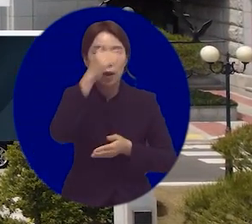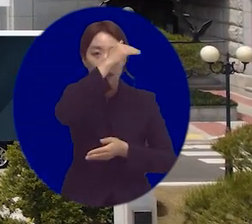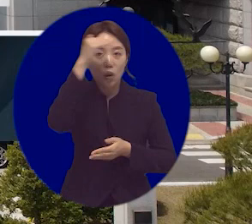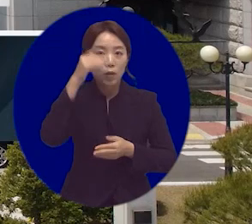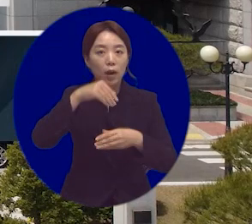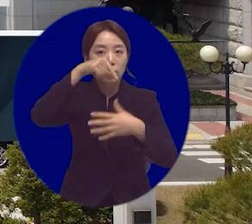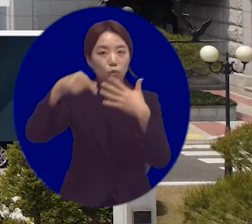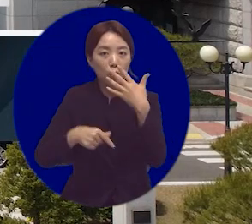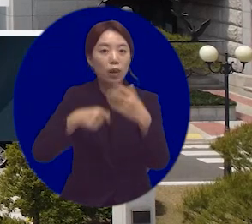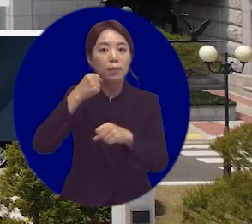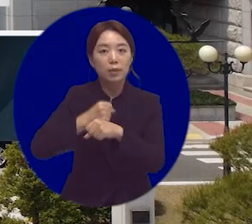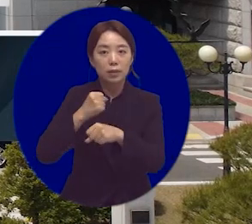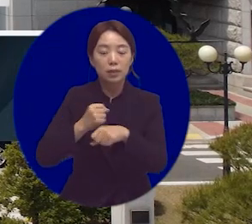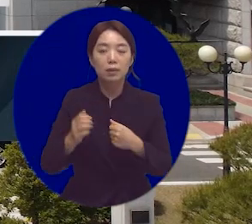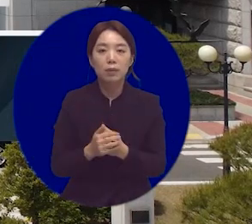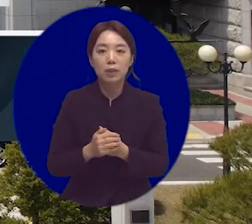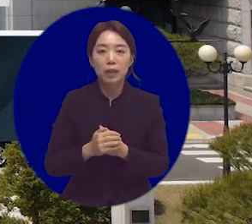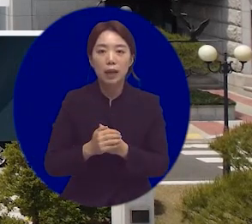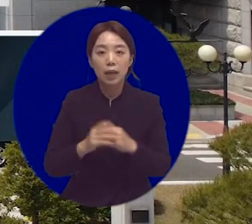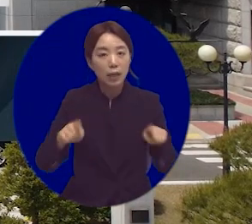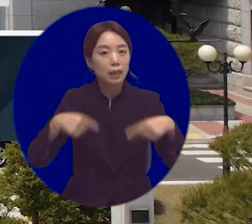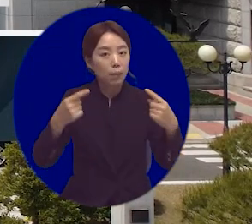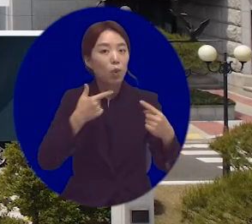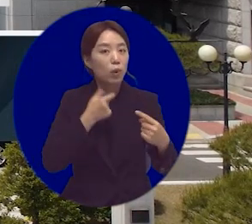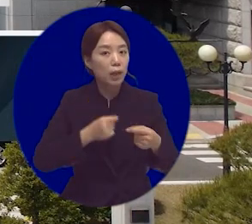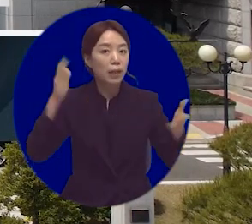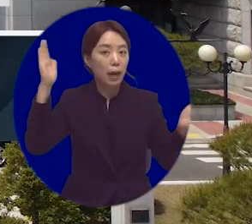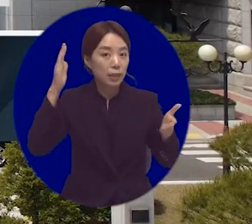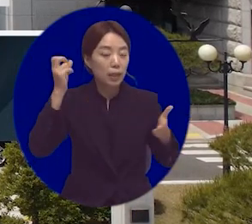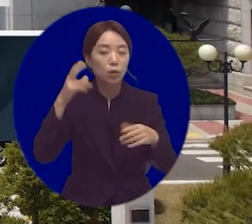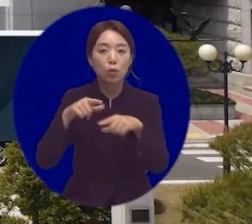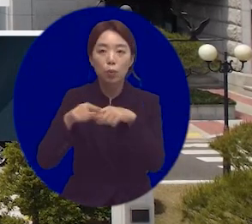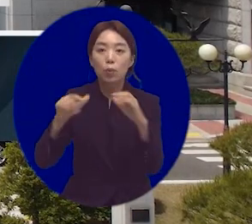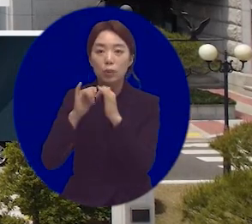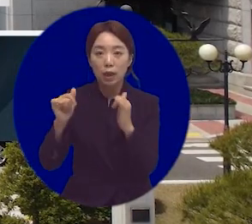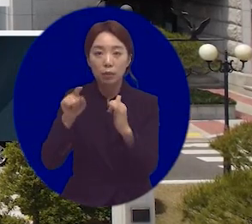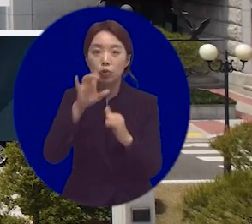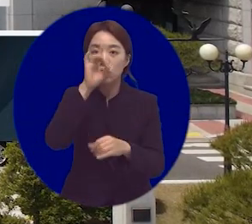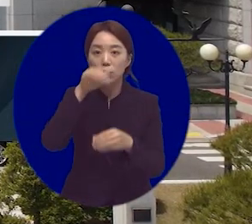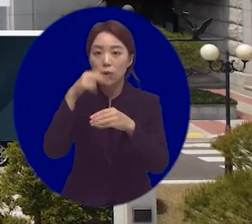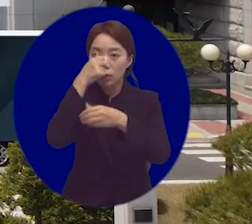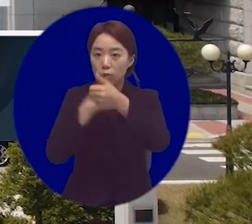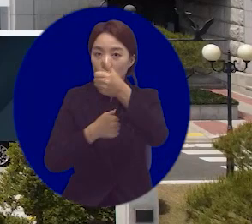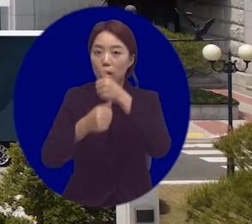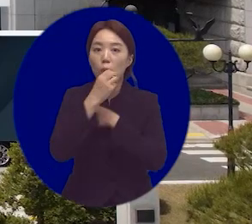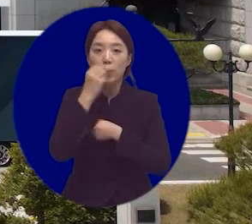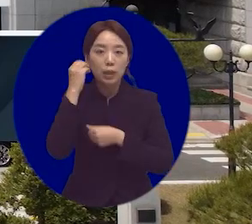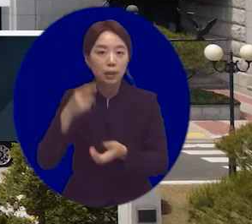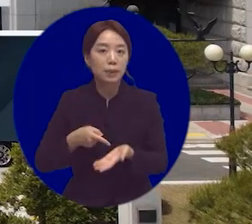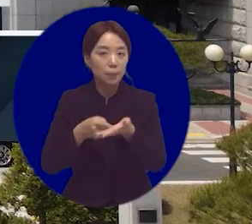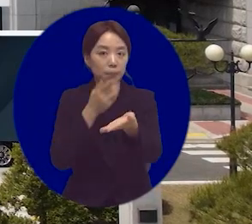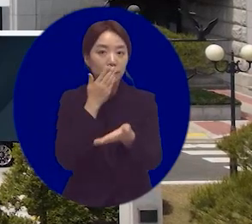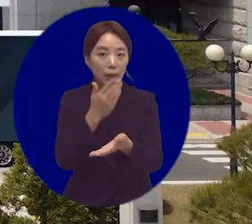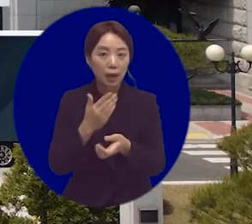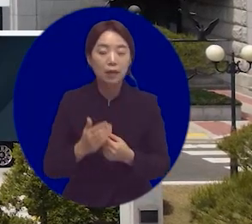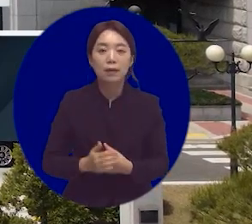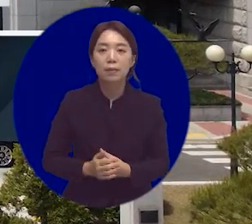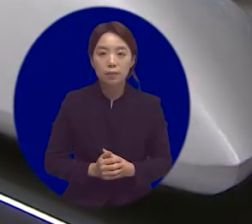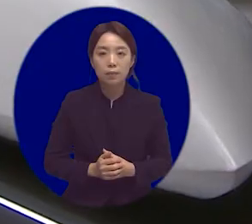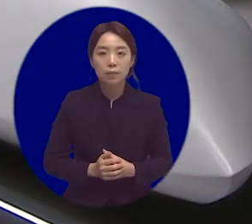프로그램을 운영합니다. 참여를 희망하는 학생이나 일반인 등은 중앙선거관리위원회 홈페이지에서 신청하면 됩니다.